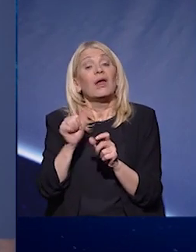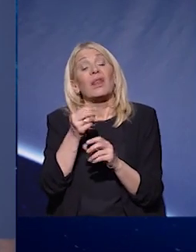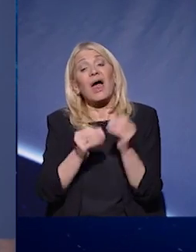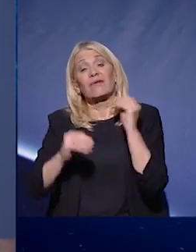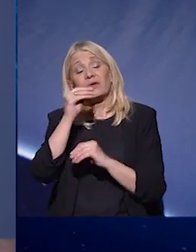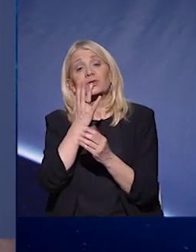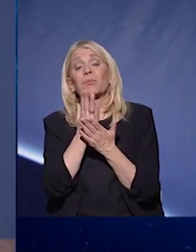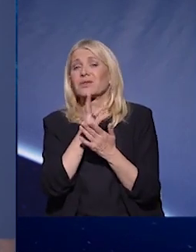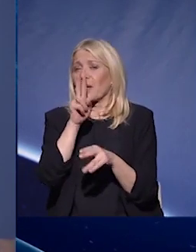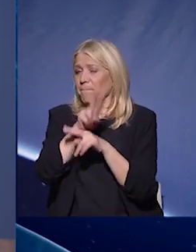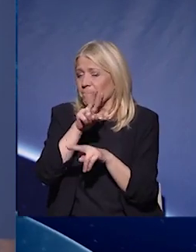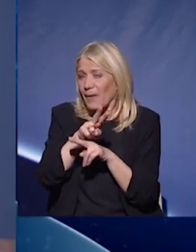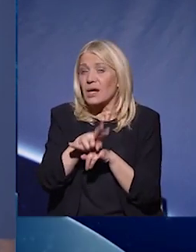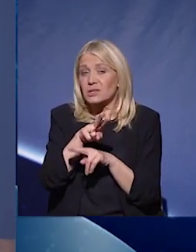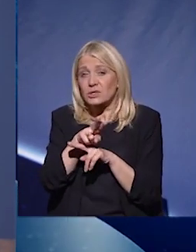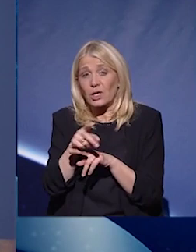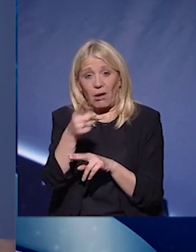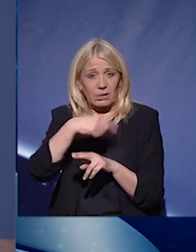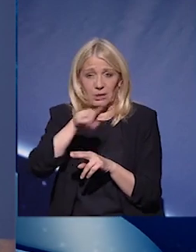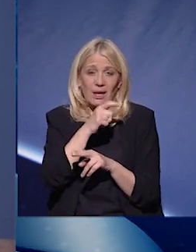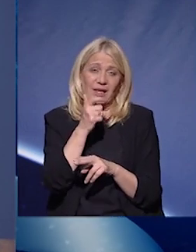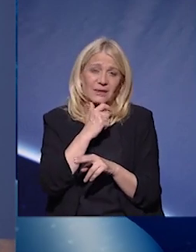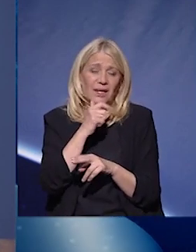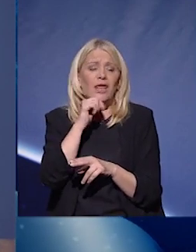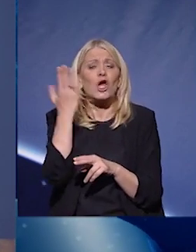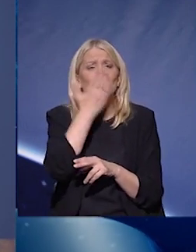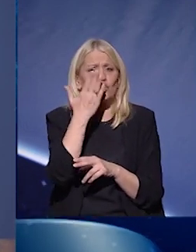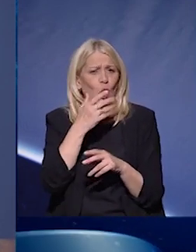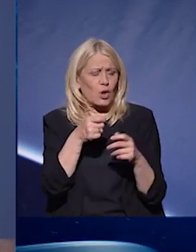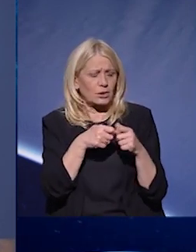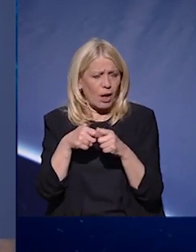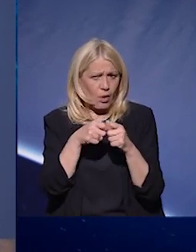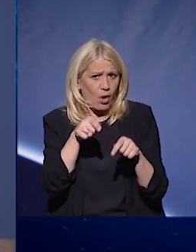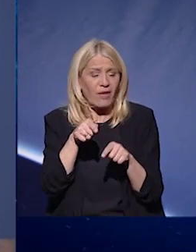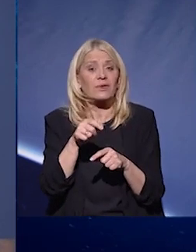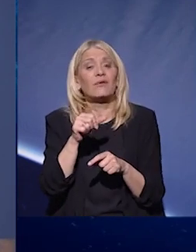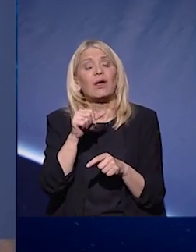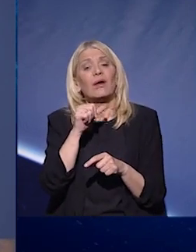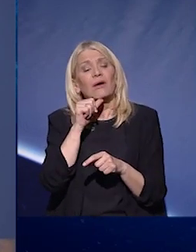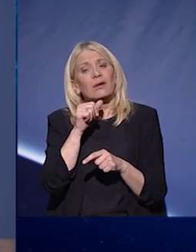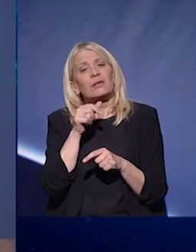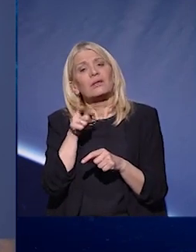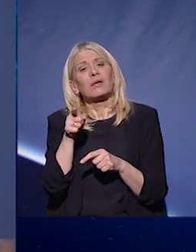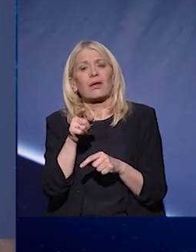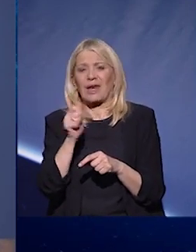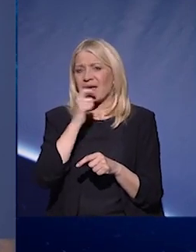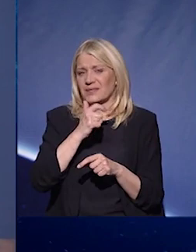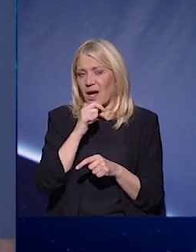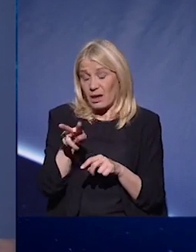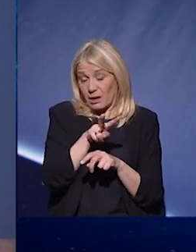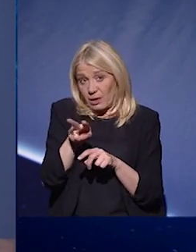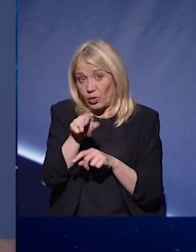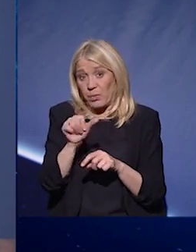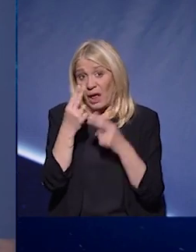najviše će biti pažnje upravo usmerene na te školske kolektive i na populaciju najstarijih.